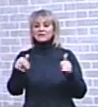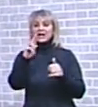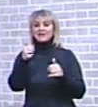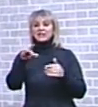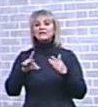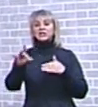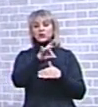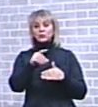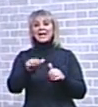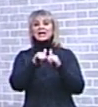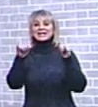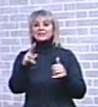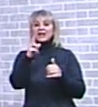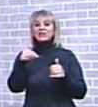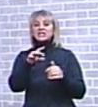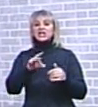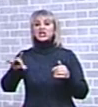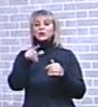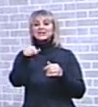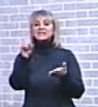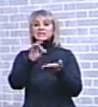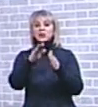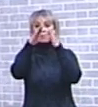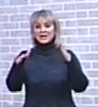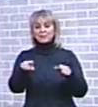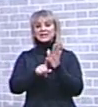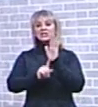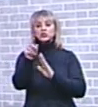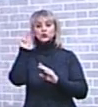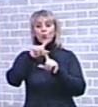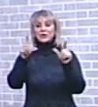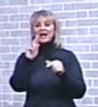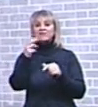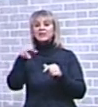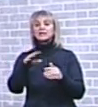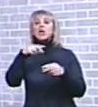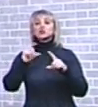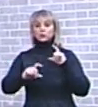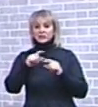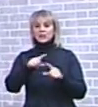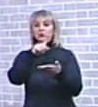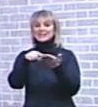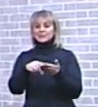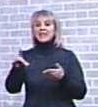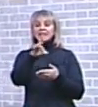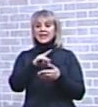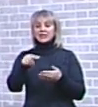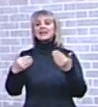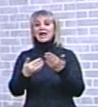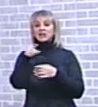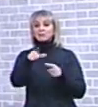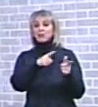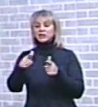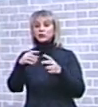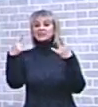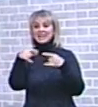в регионе. Развитие КВН в центре организуют в виде пирамиды. Начиная со школьного КВН, затем студенческий, муниципальный, региональный и, наконец, подготовка